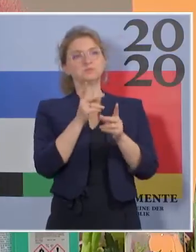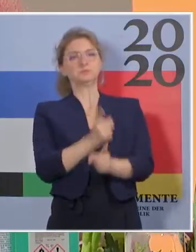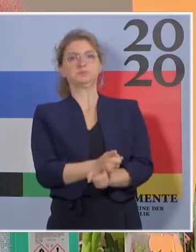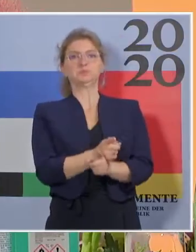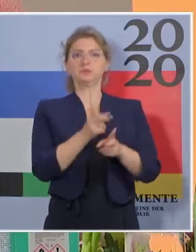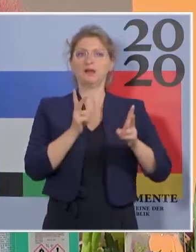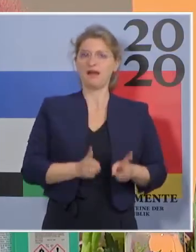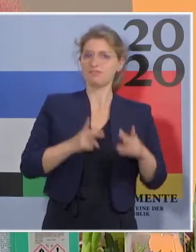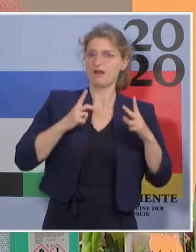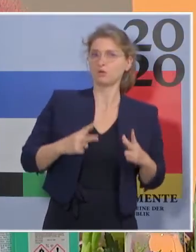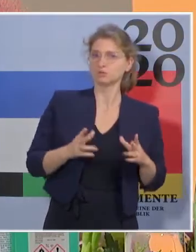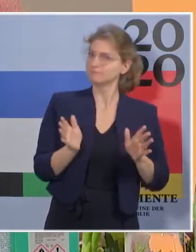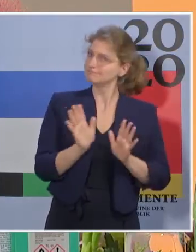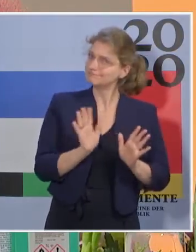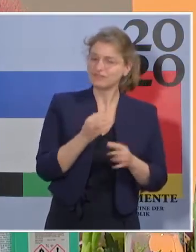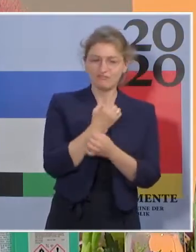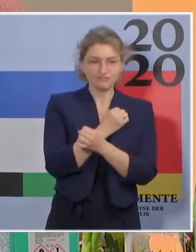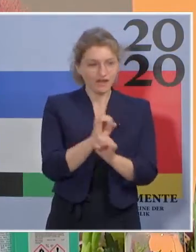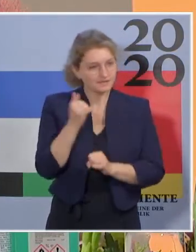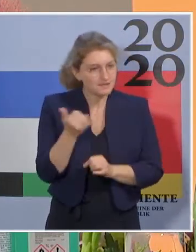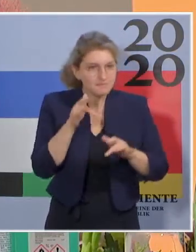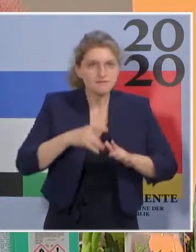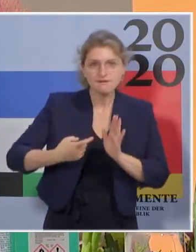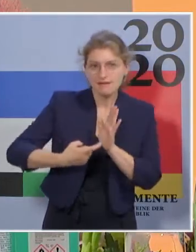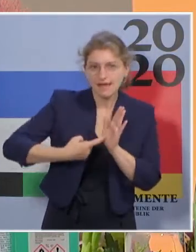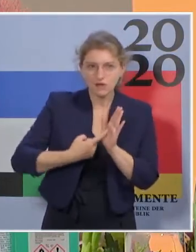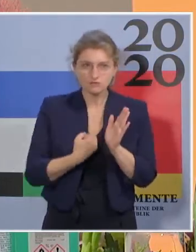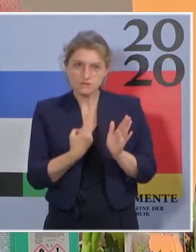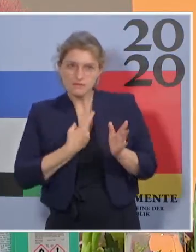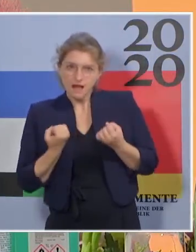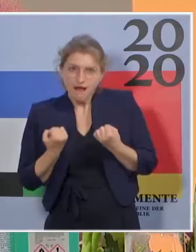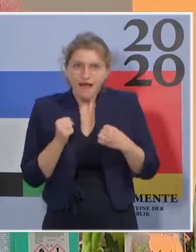kann. Sie ist immer eine Herausforderung zur Aktivität.